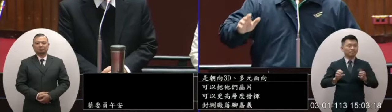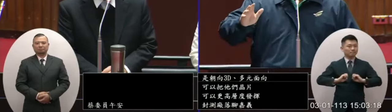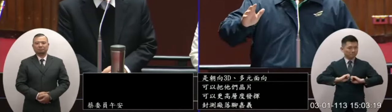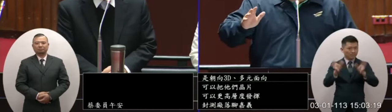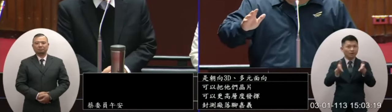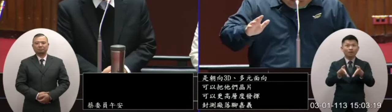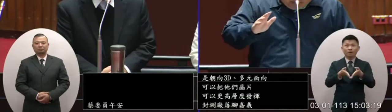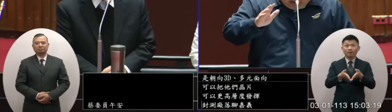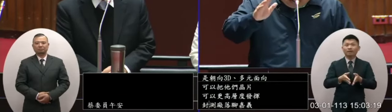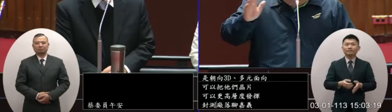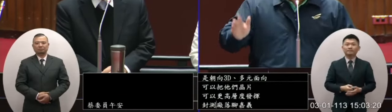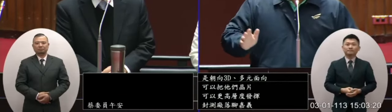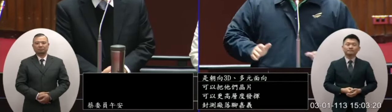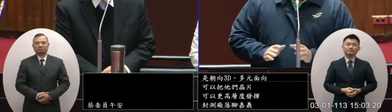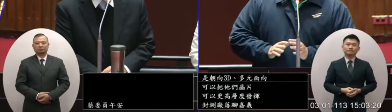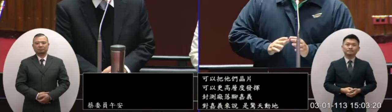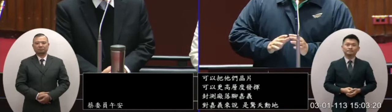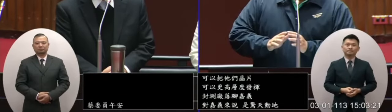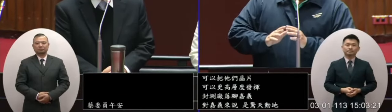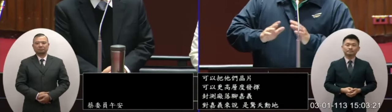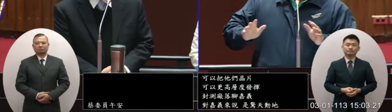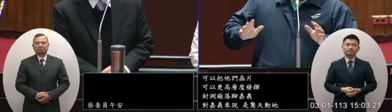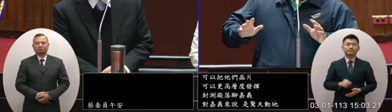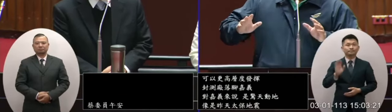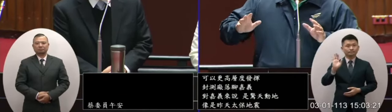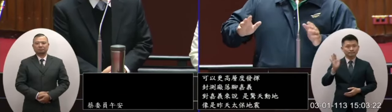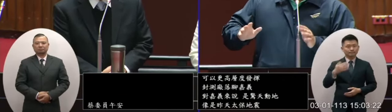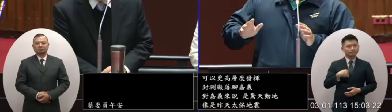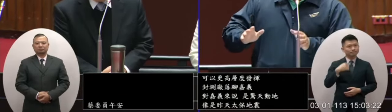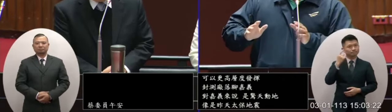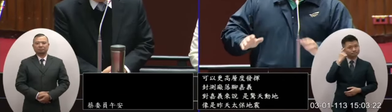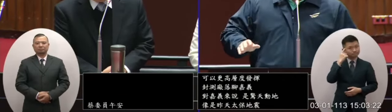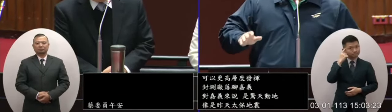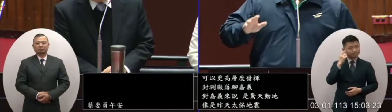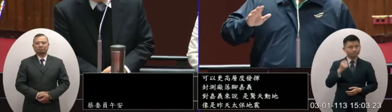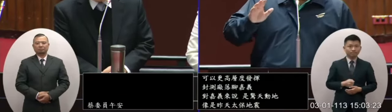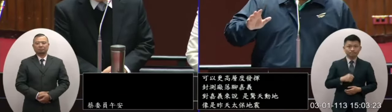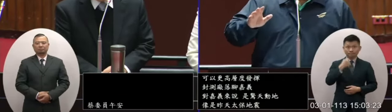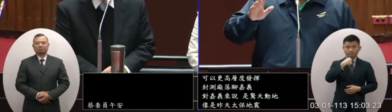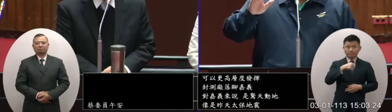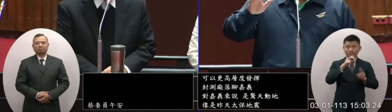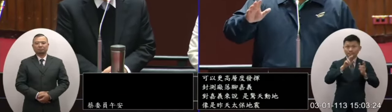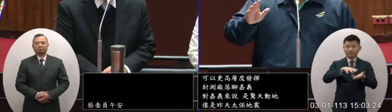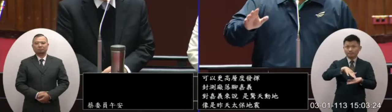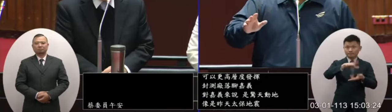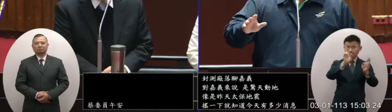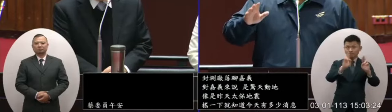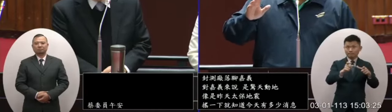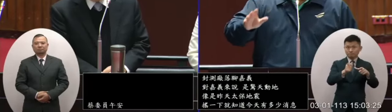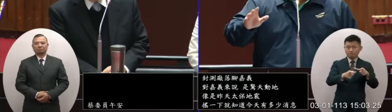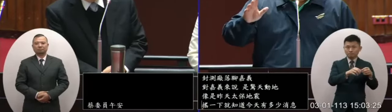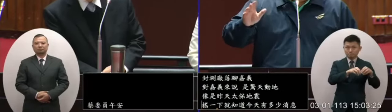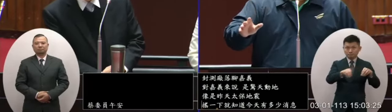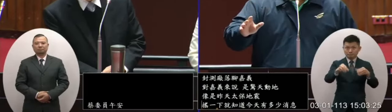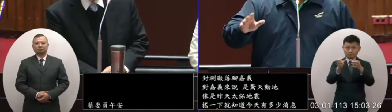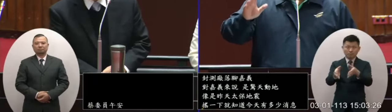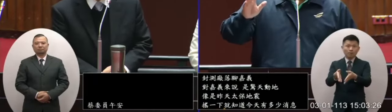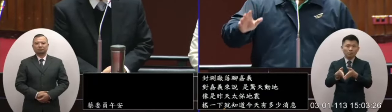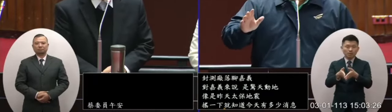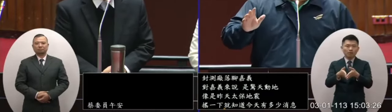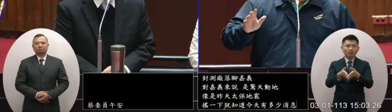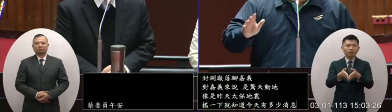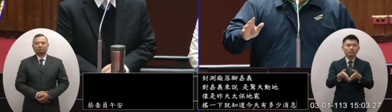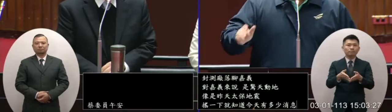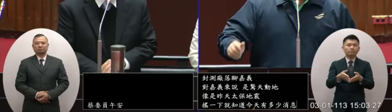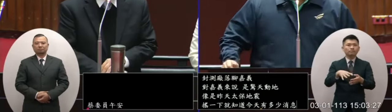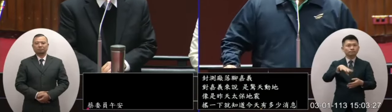啦但是嘞我想台积电要来，我们一定要面对的就是水跟电一定